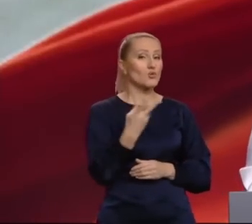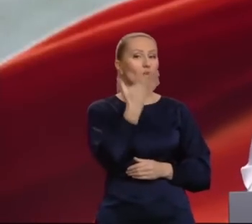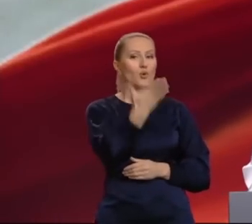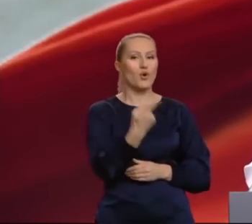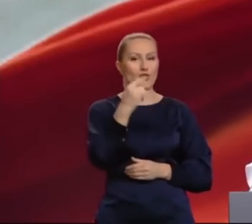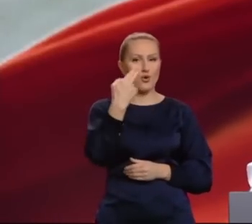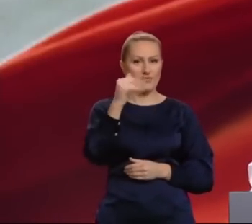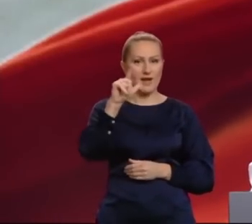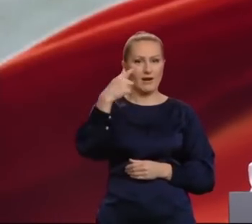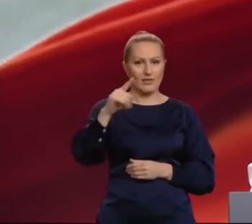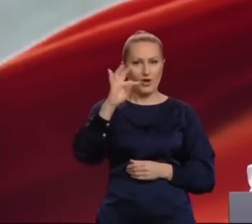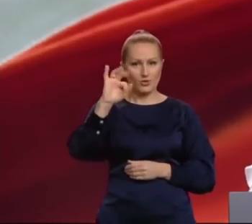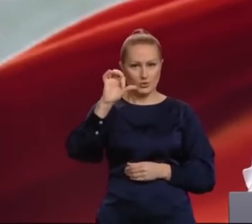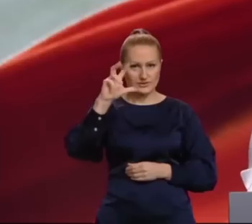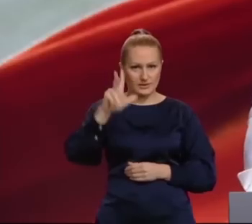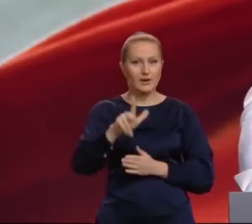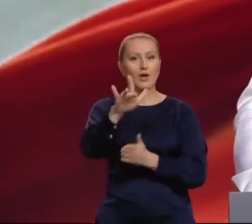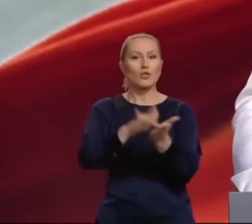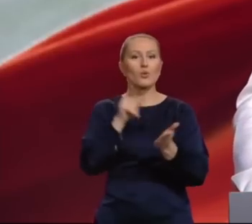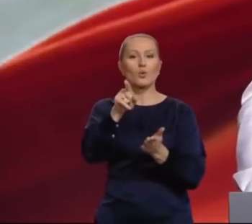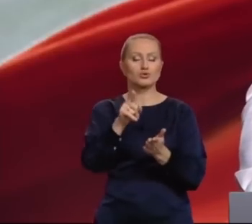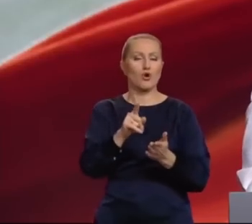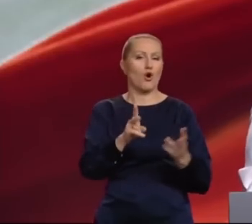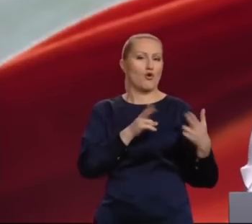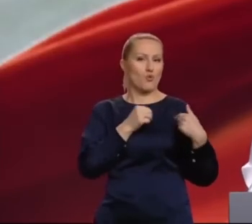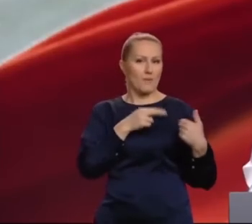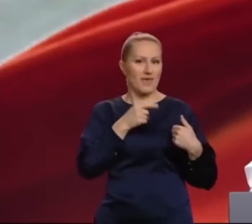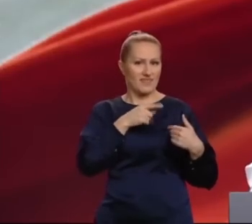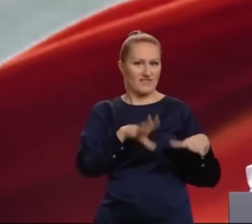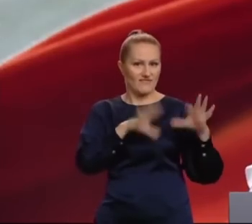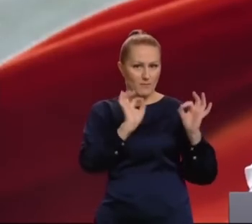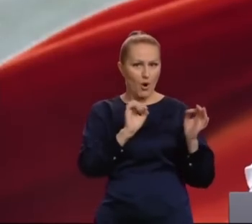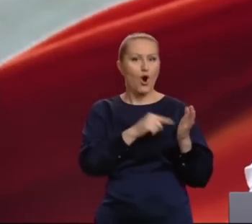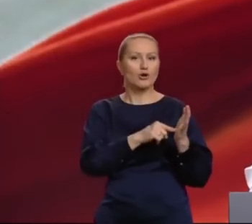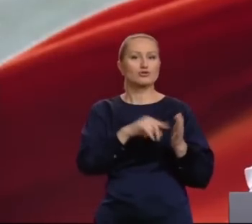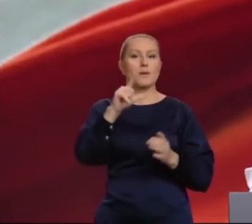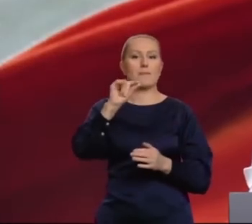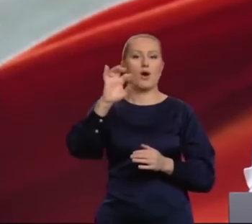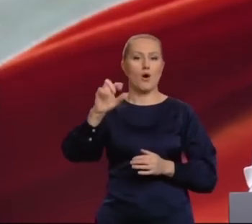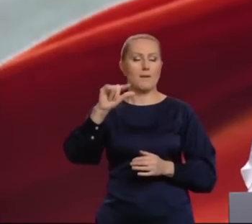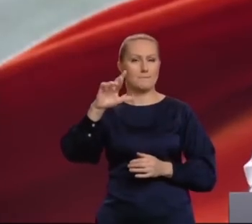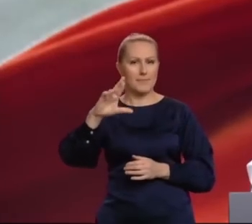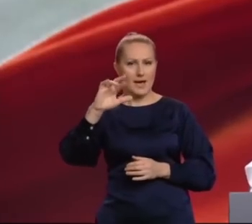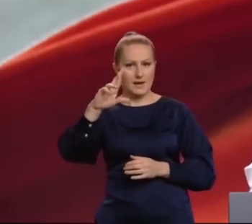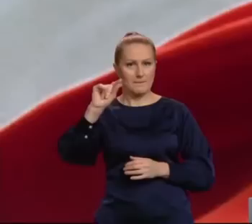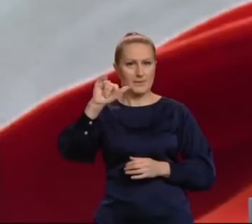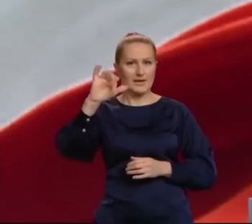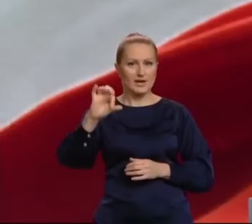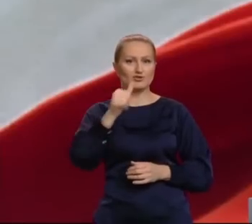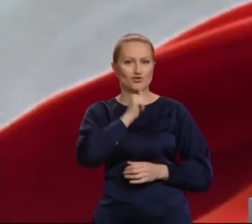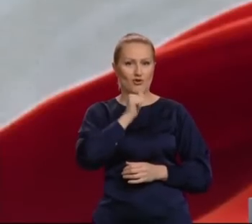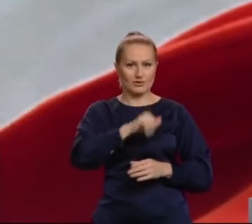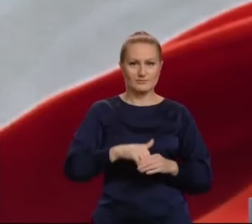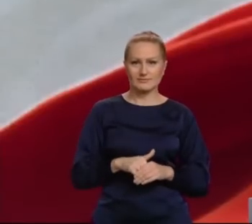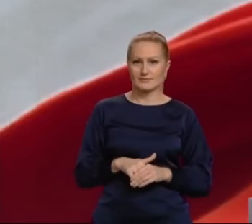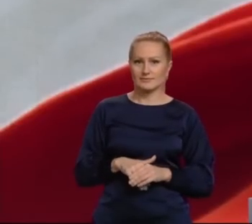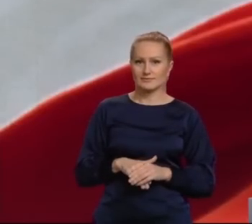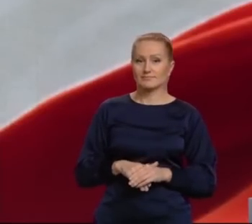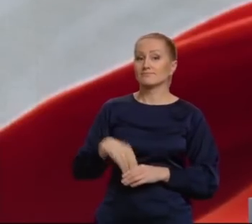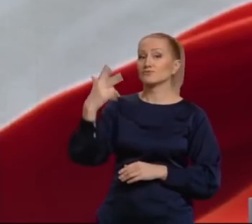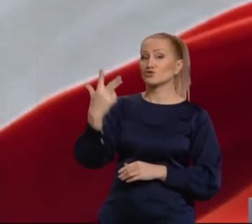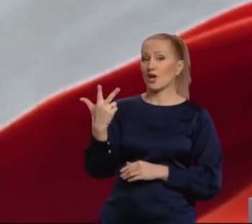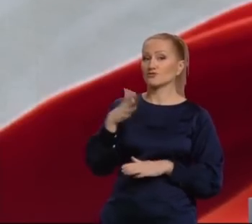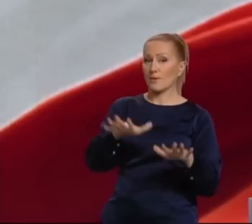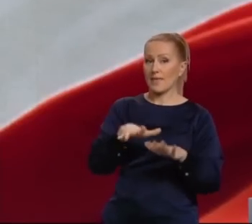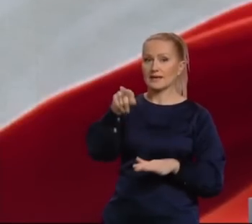Tusk, Koalicyjny Komitet witam, Wyborczy, Koalicja Obywatelska, PO, NIPL, tak, Zieloni. Przy stanowisku trzecim, o, Tusk. Premier Mateusz